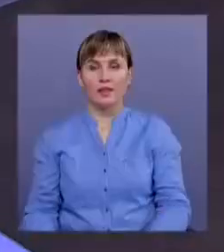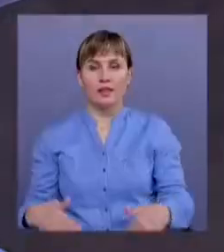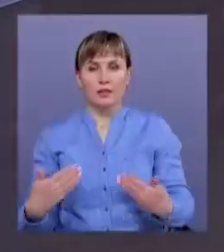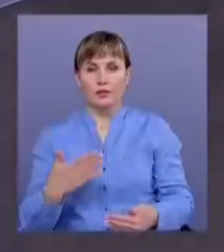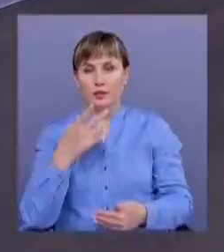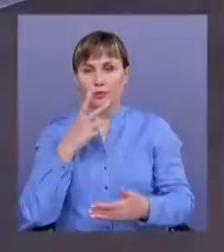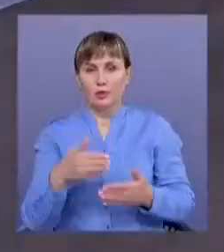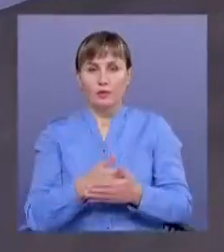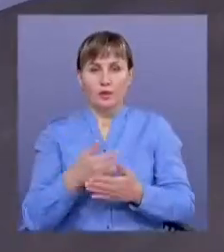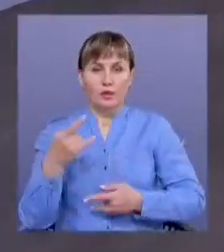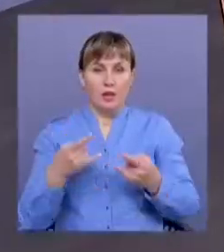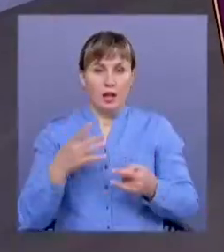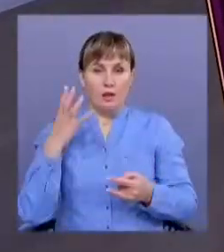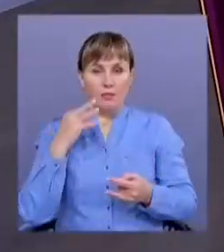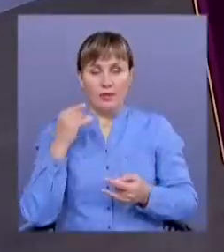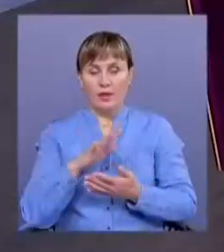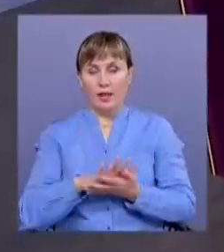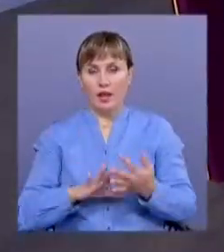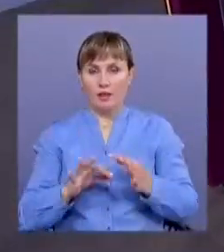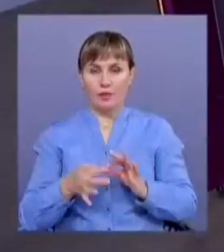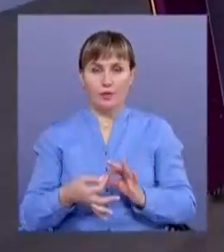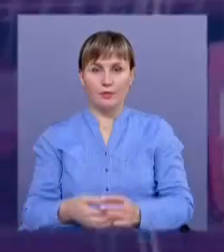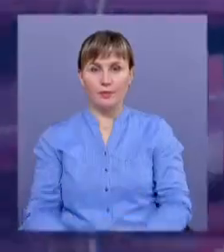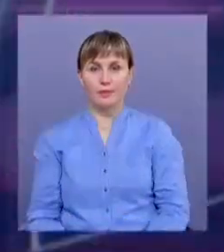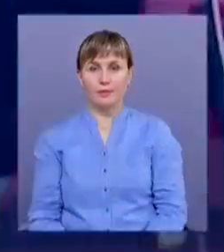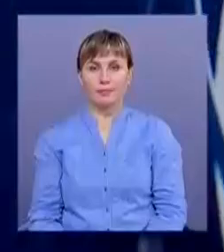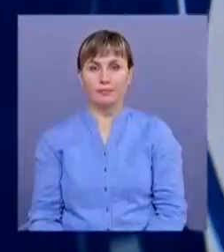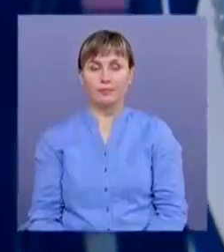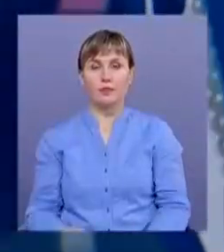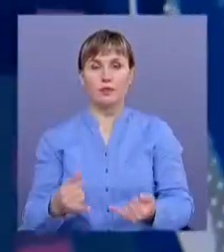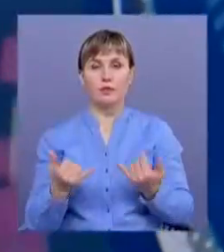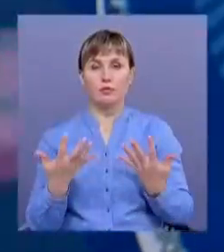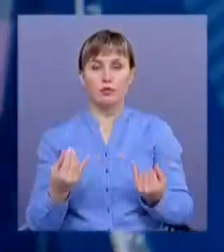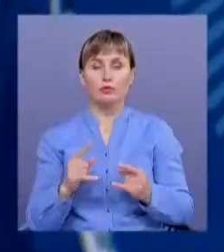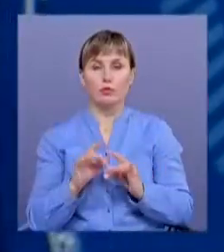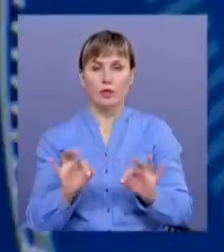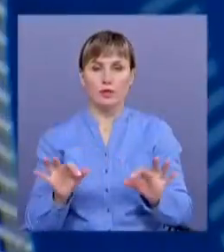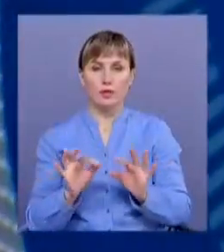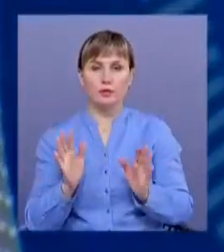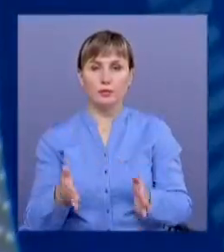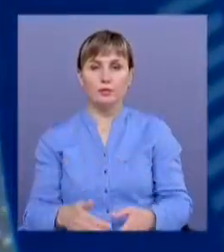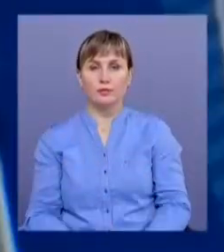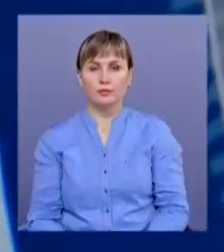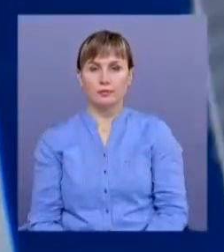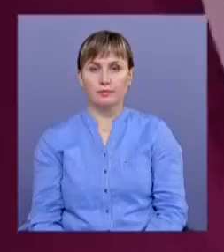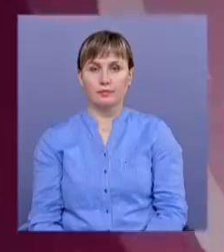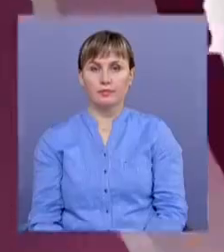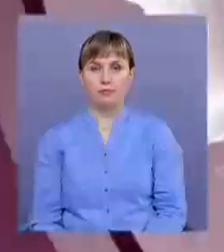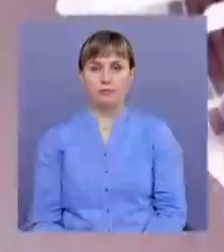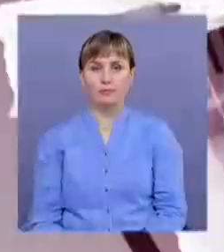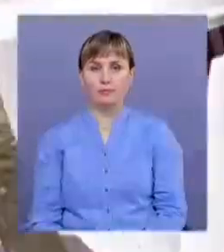Здравствуйте, вы смотрите новости на телеканале «Алматы», в студии я Рашид Ильясов. И вот лишь некоторые темы этого выпуска.